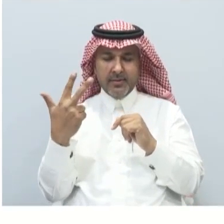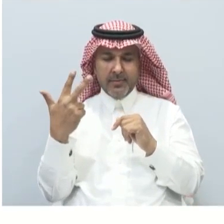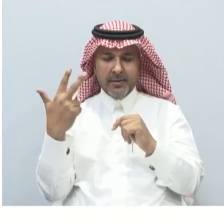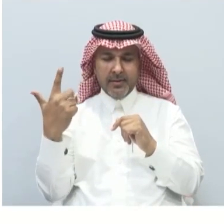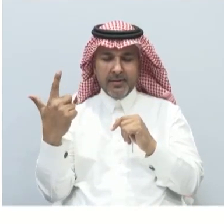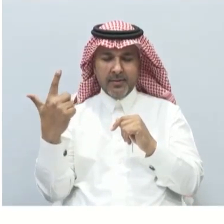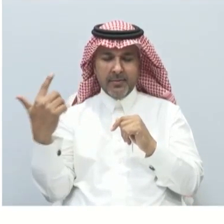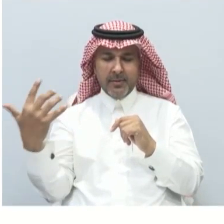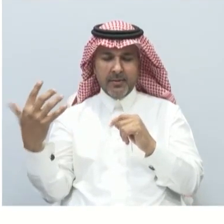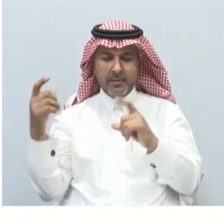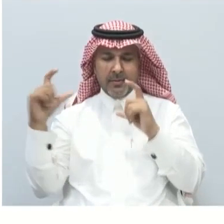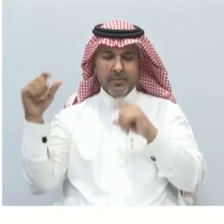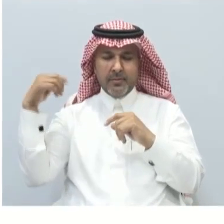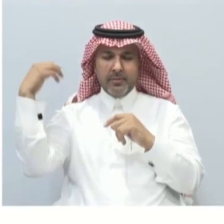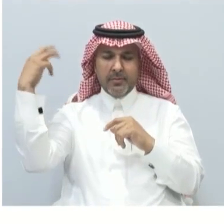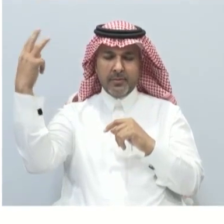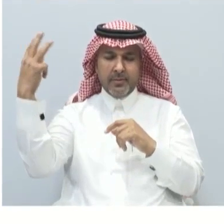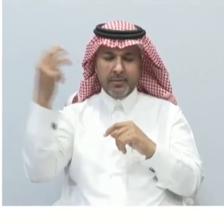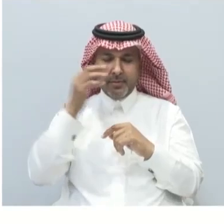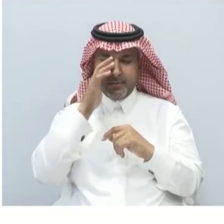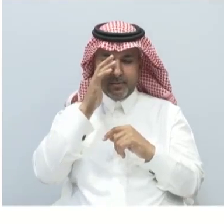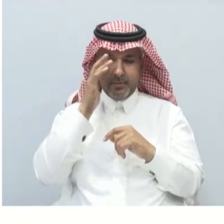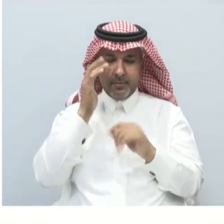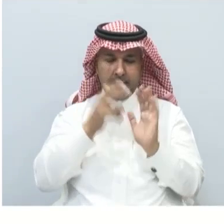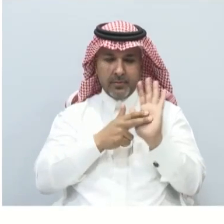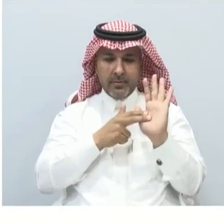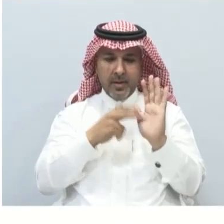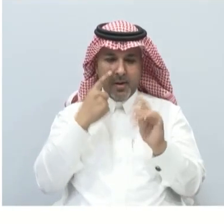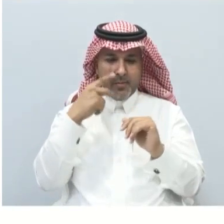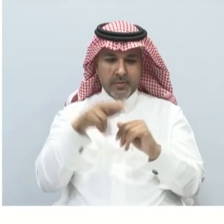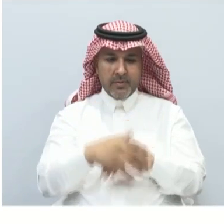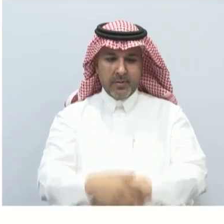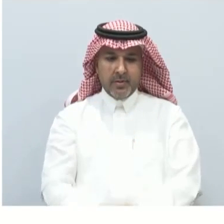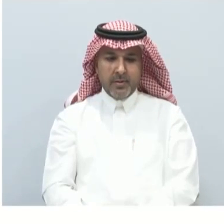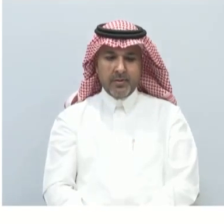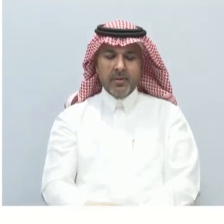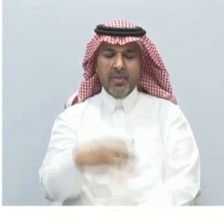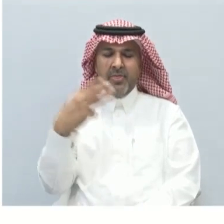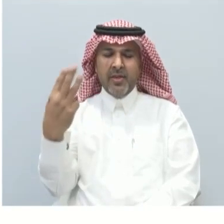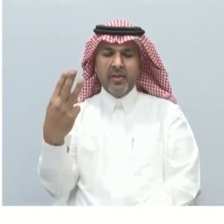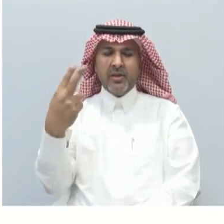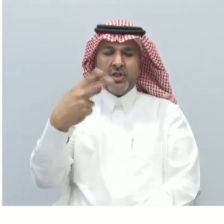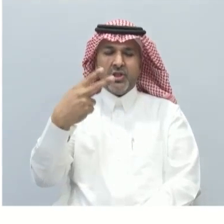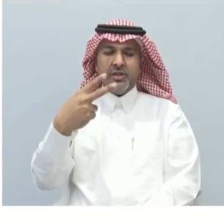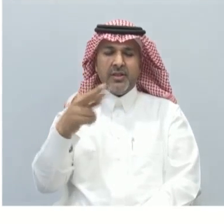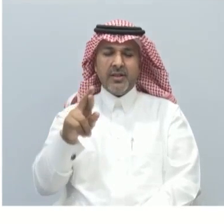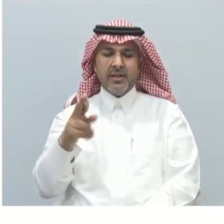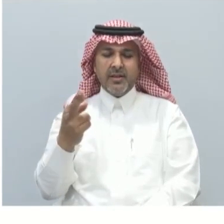0.875 اس ثلاثه ويطلع الناتج معنا طبعا الناتج طلع كم